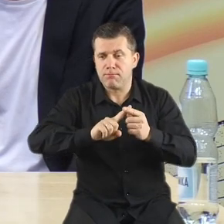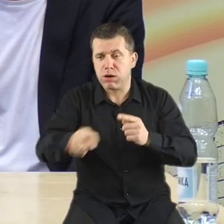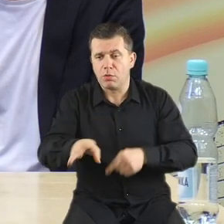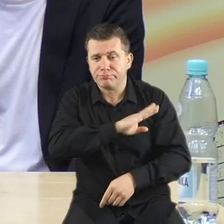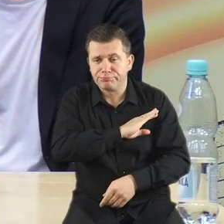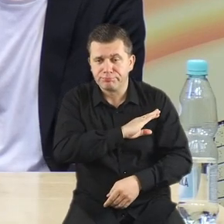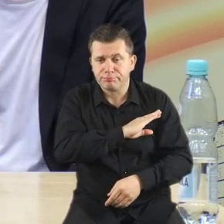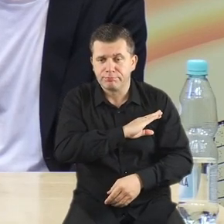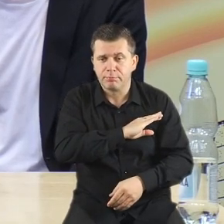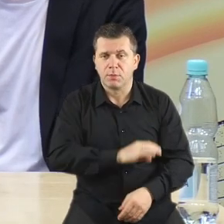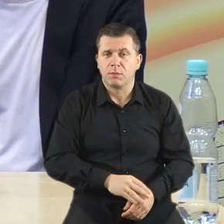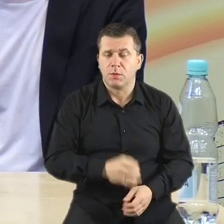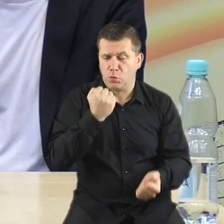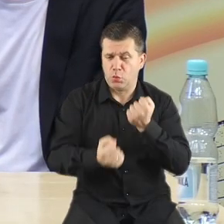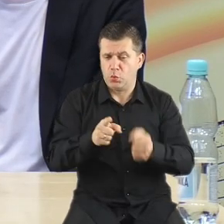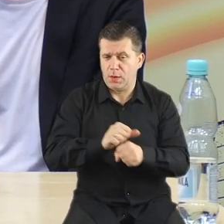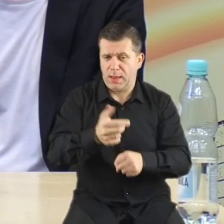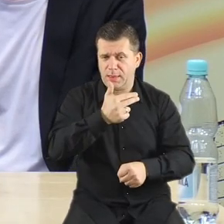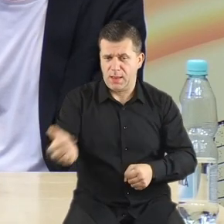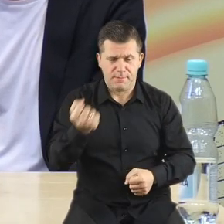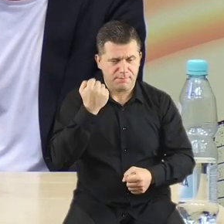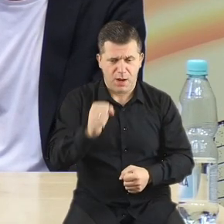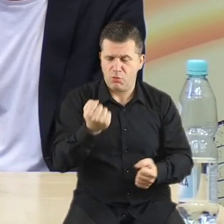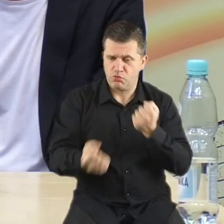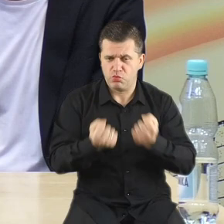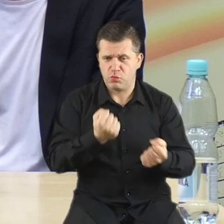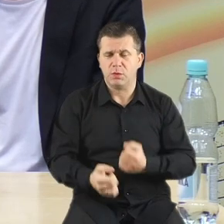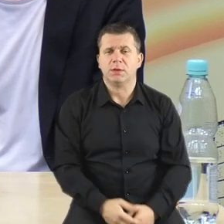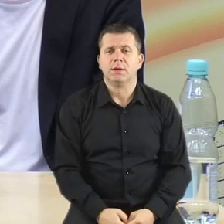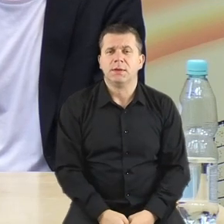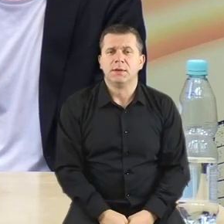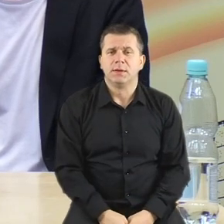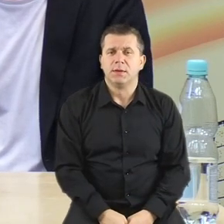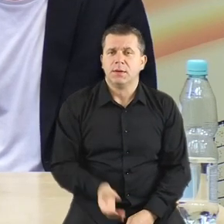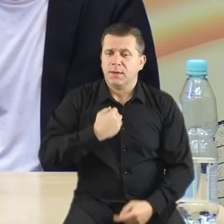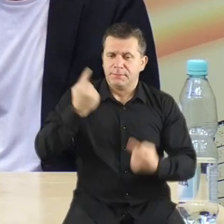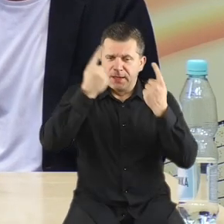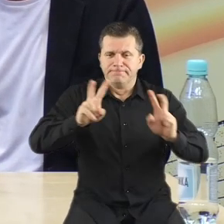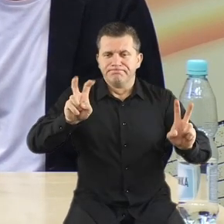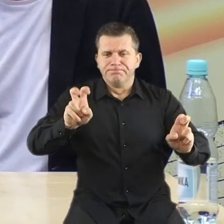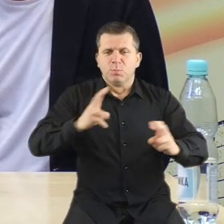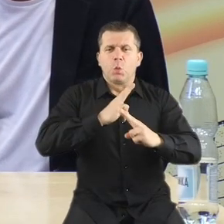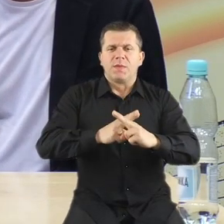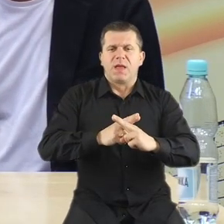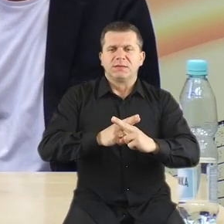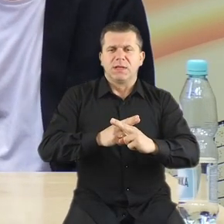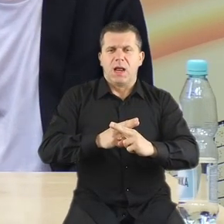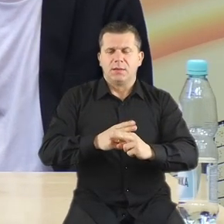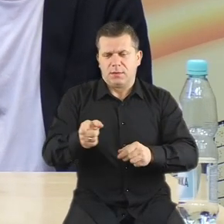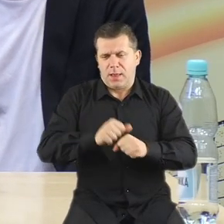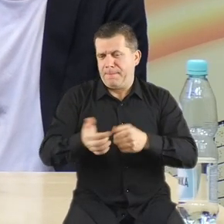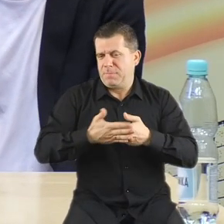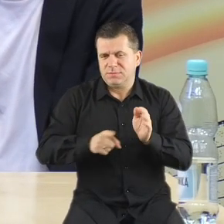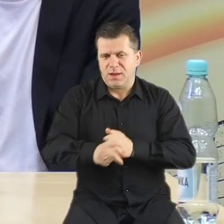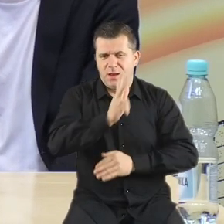śmierci. Trudne to tematy, bardzo takie, wydaje mi się, że uniwersalne i właściwie chyba bliskie